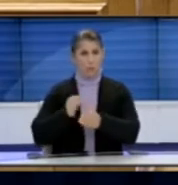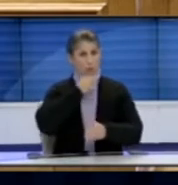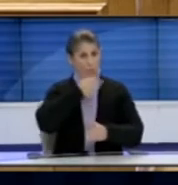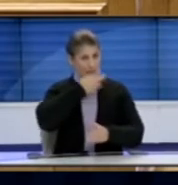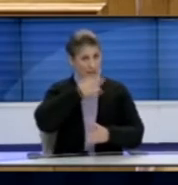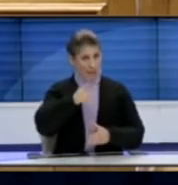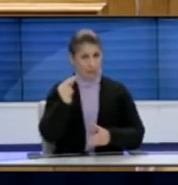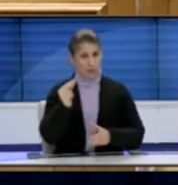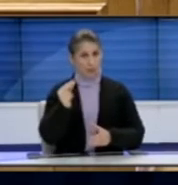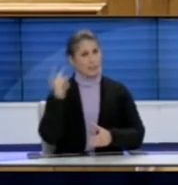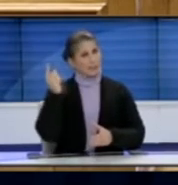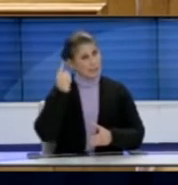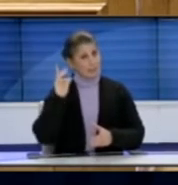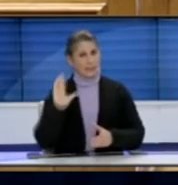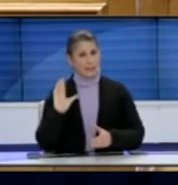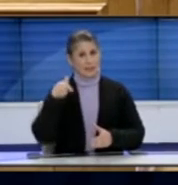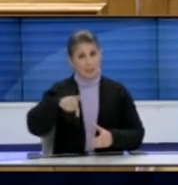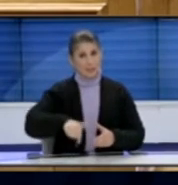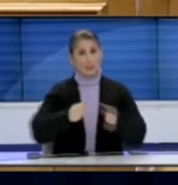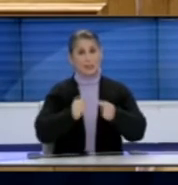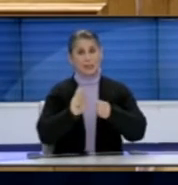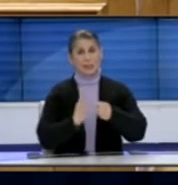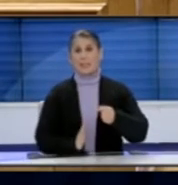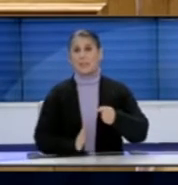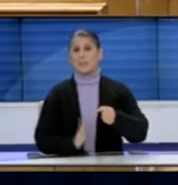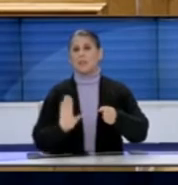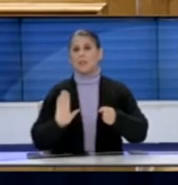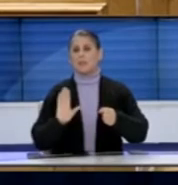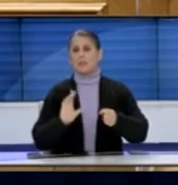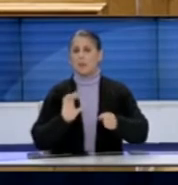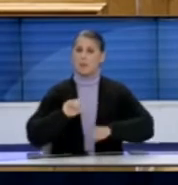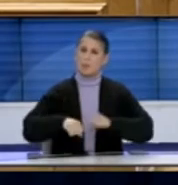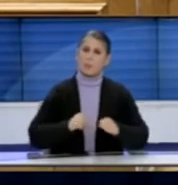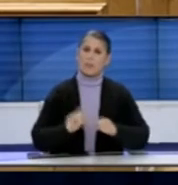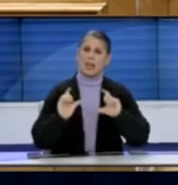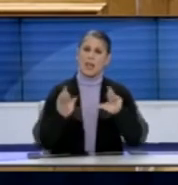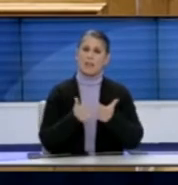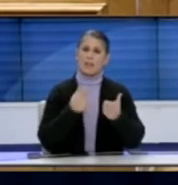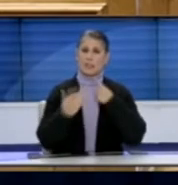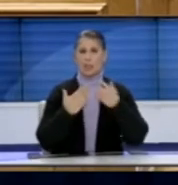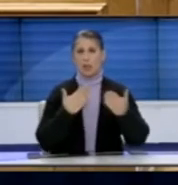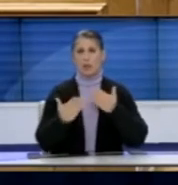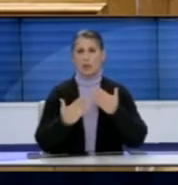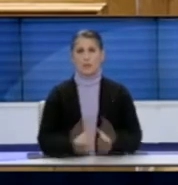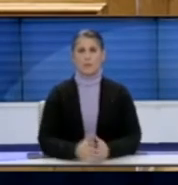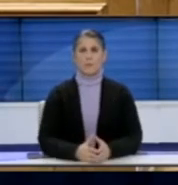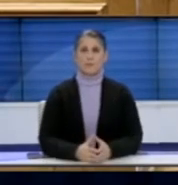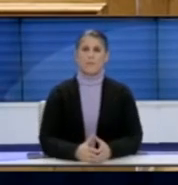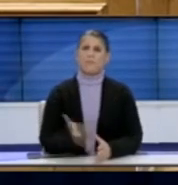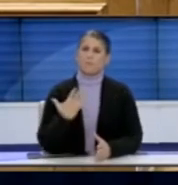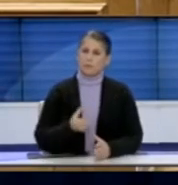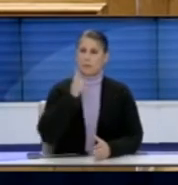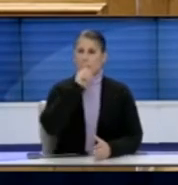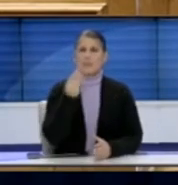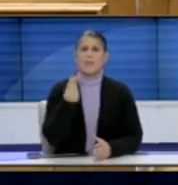Βουλή, συνηθίζει όμως και σε αυτή την κρίση να μην επιδιώκει την εθνική συνεννόηση. Έχει την